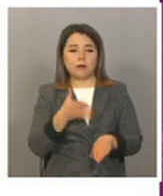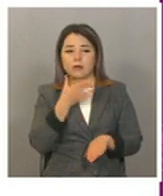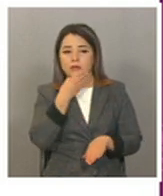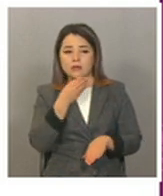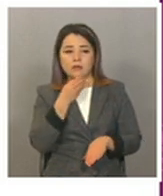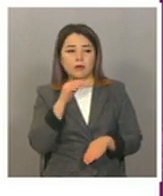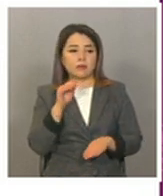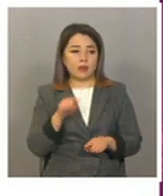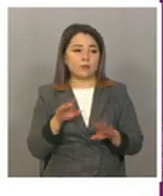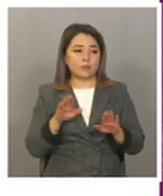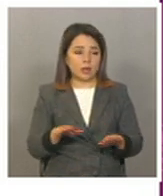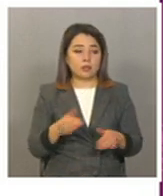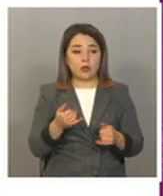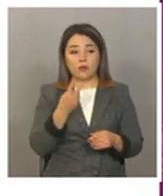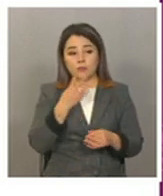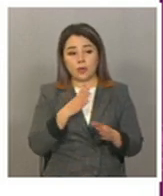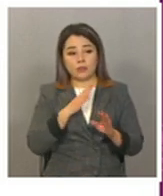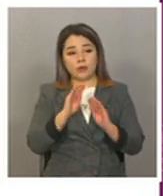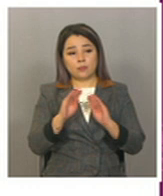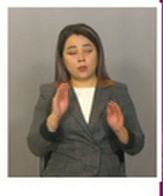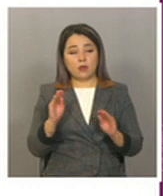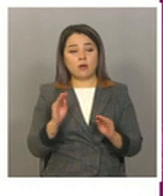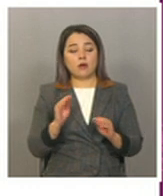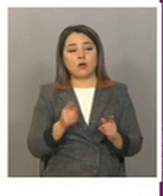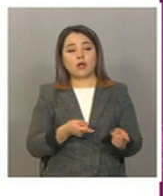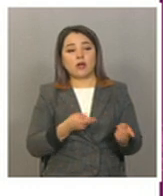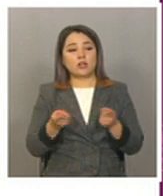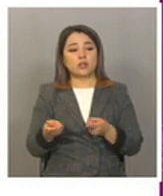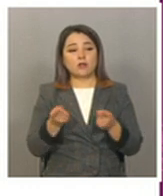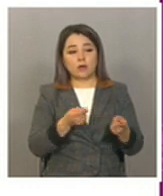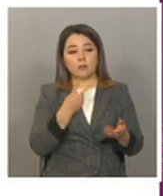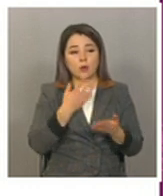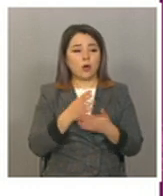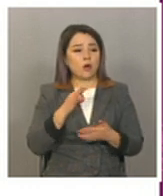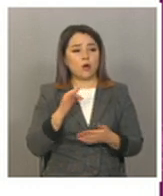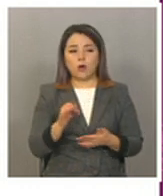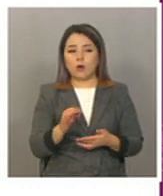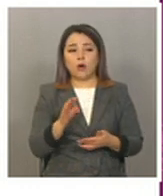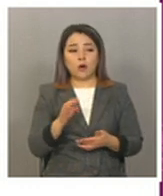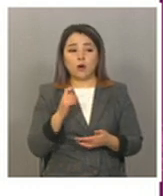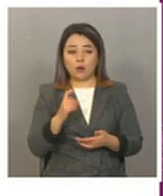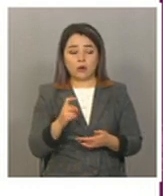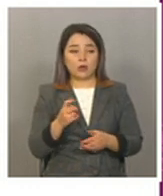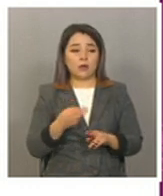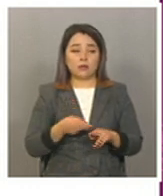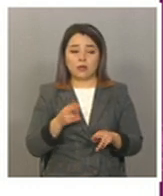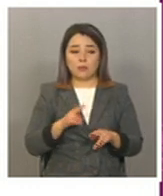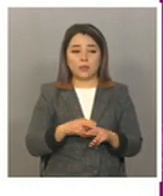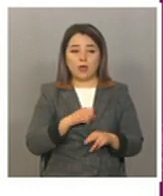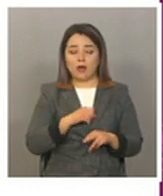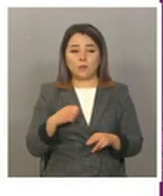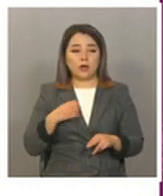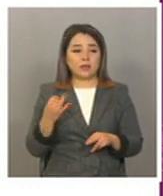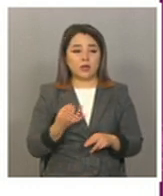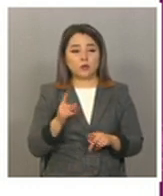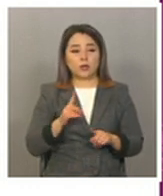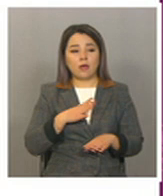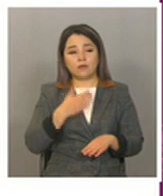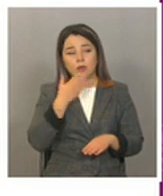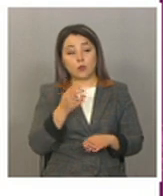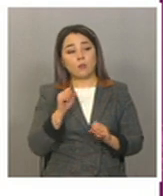Видел ли ты экспозицию, посвященную кочевникам? Ох, это самое интересное, что я видел. Смог ли ты посетить